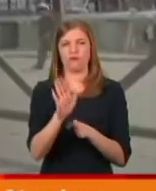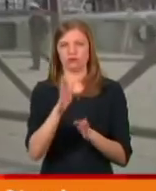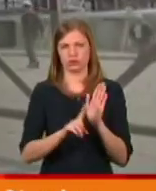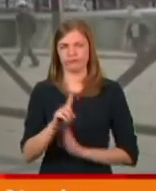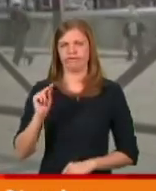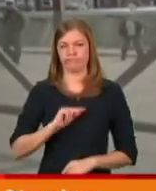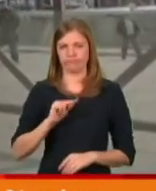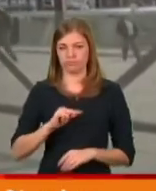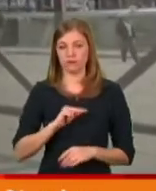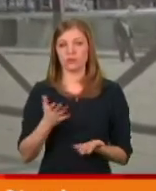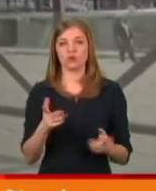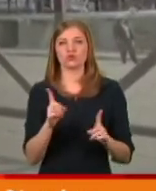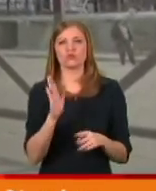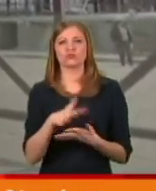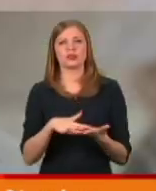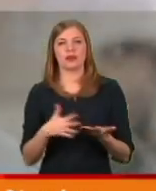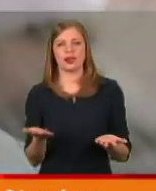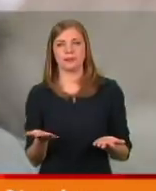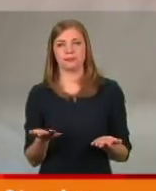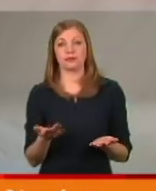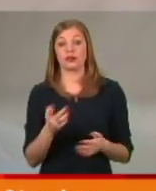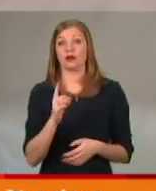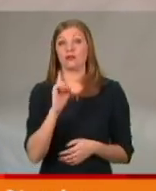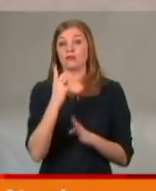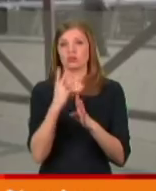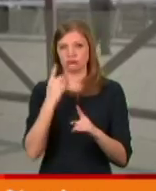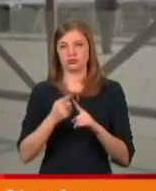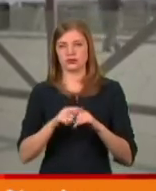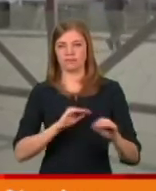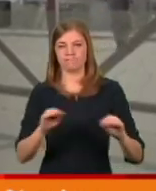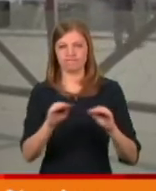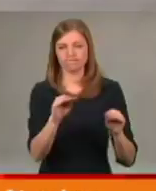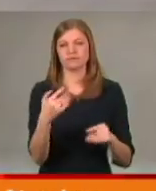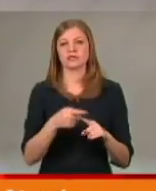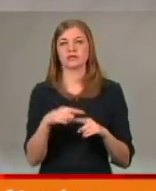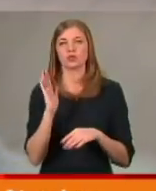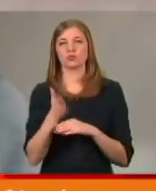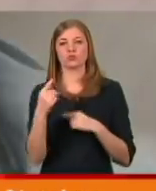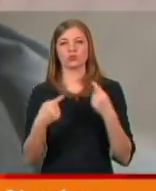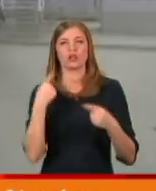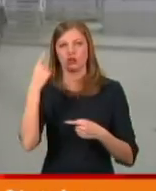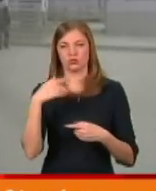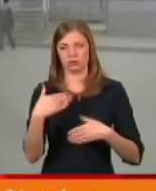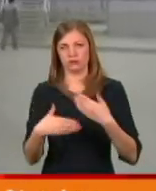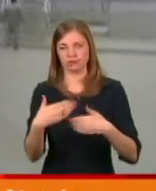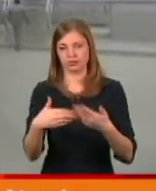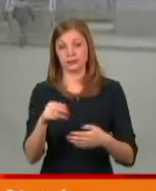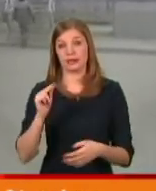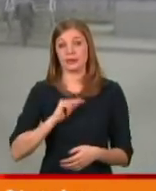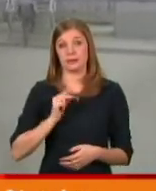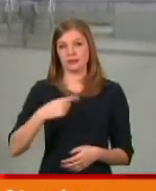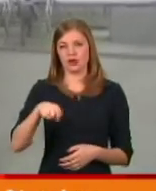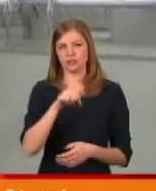введена в експлуатацію, що буде далі? Перш за все, це інфраструктура, це вже будуть наступні етапи. Працівники,